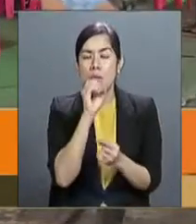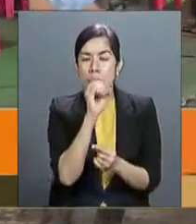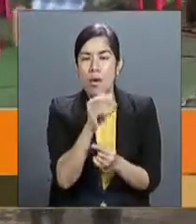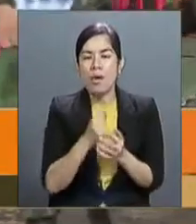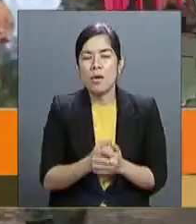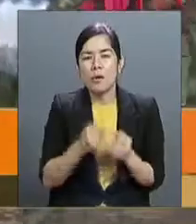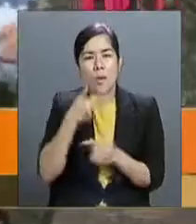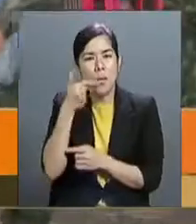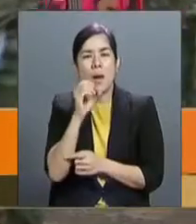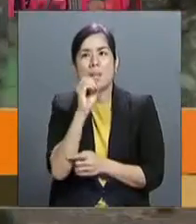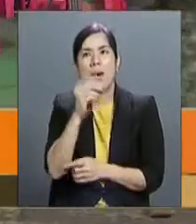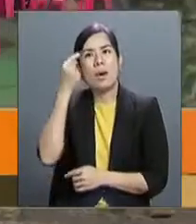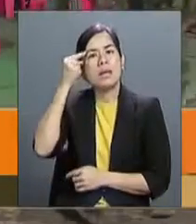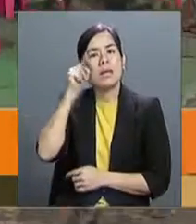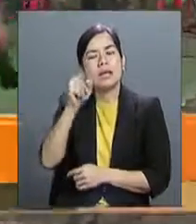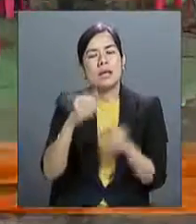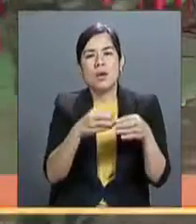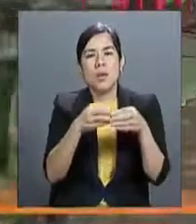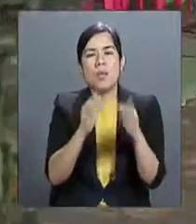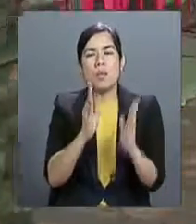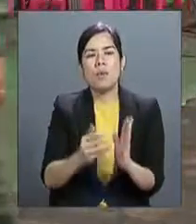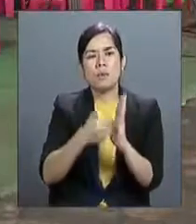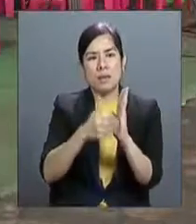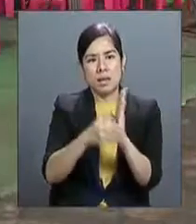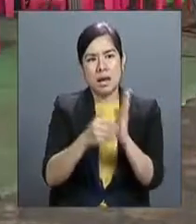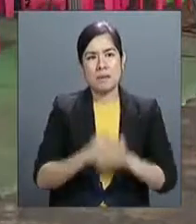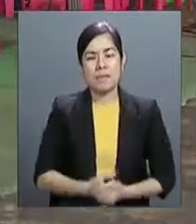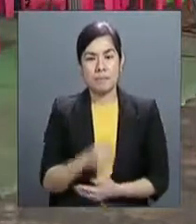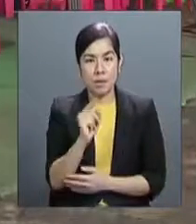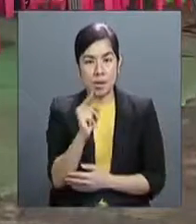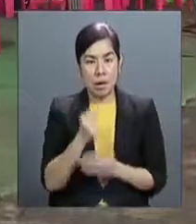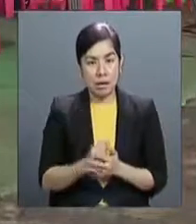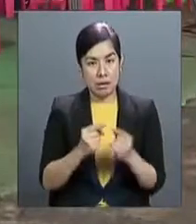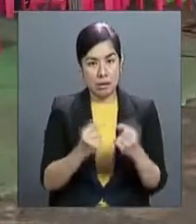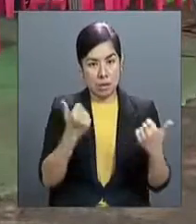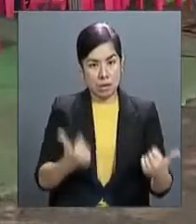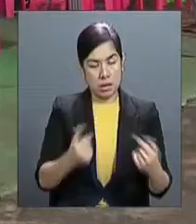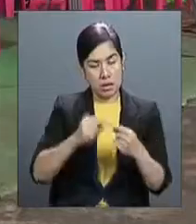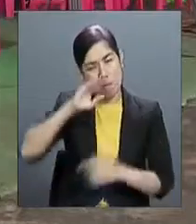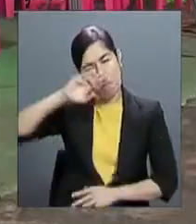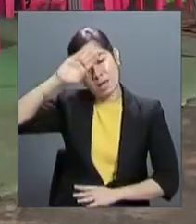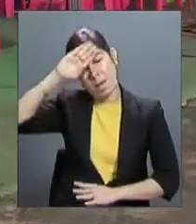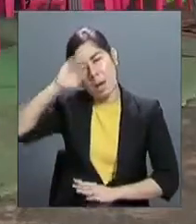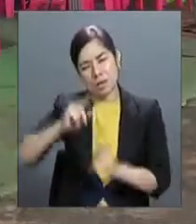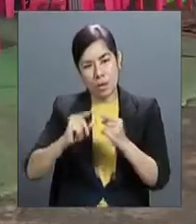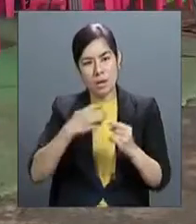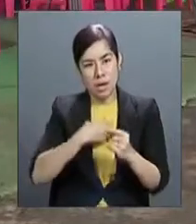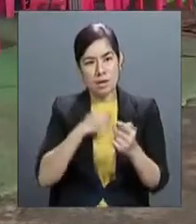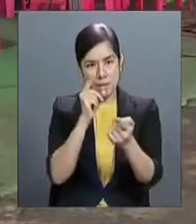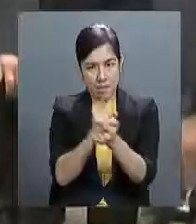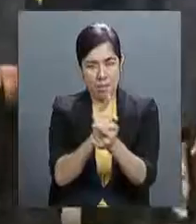านค่ะว่าคิดถึงคนภาคอีสานนะคะแม้จะยังไม่ค่อยสบายนะคะแต่ก็ยังอยากที่จะมาพบ